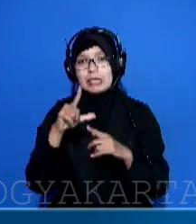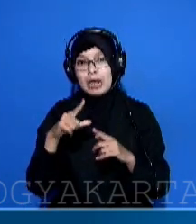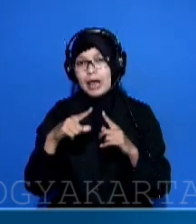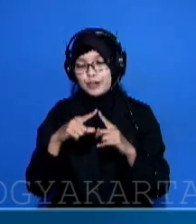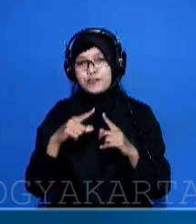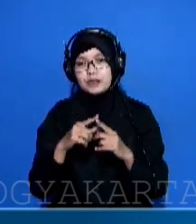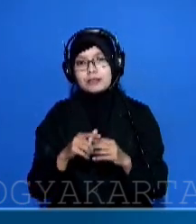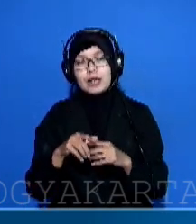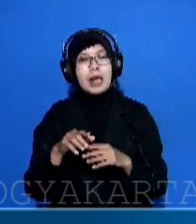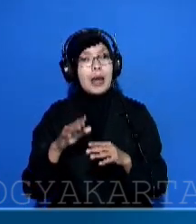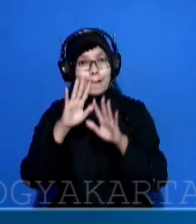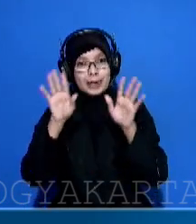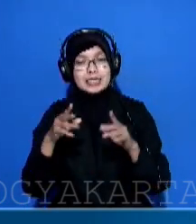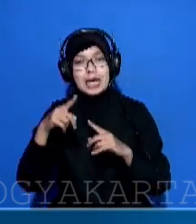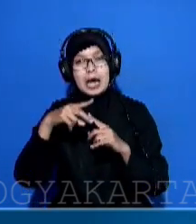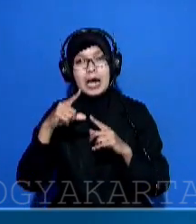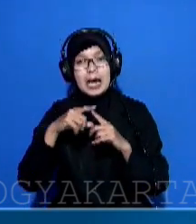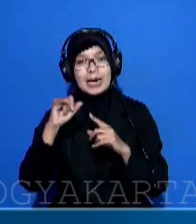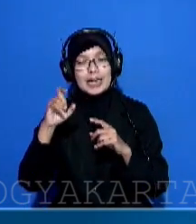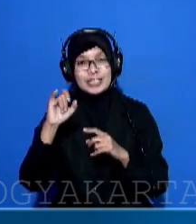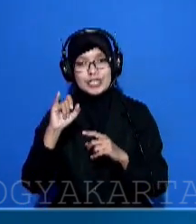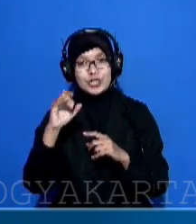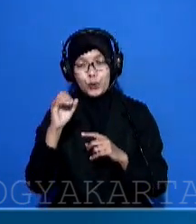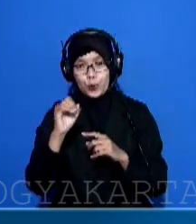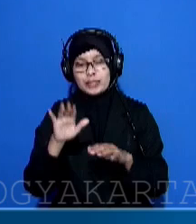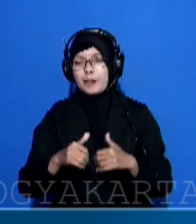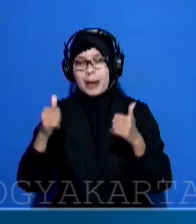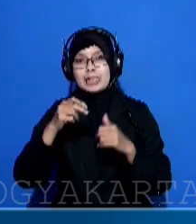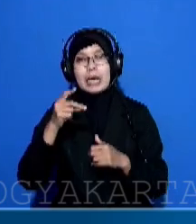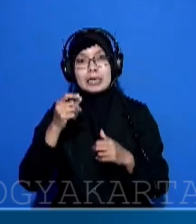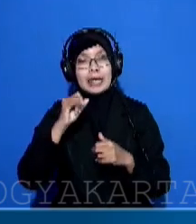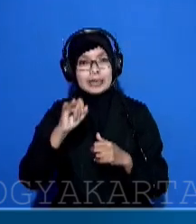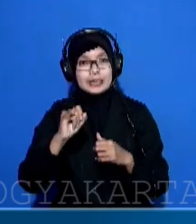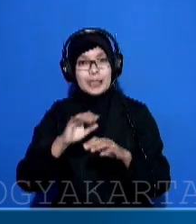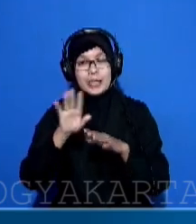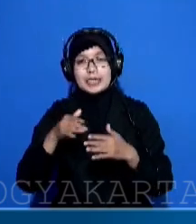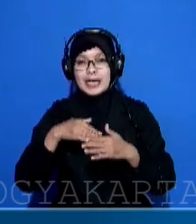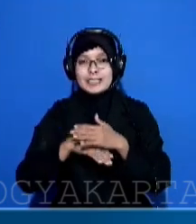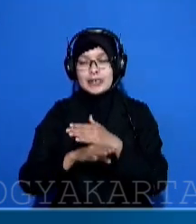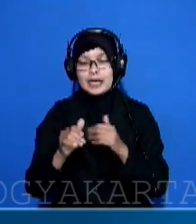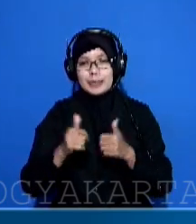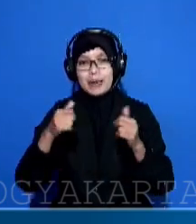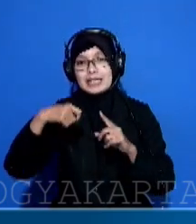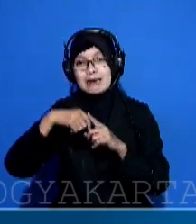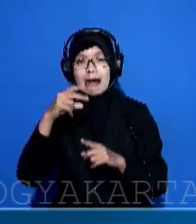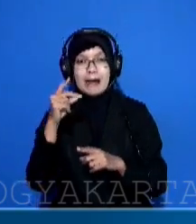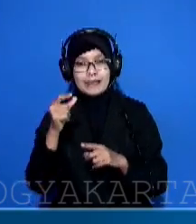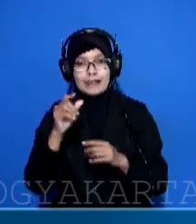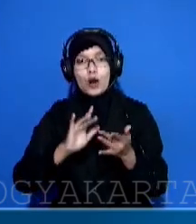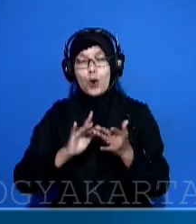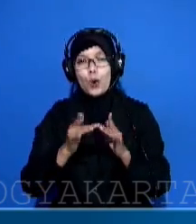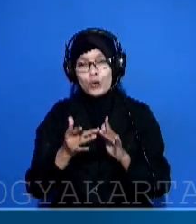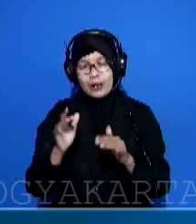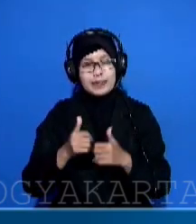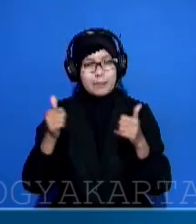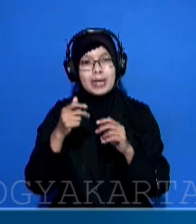media radio terbaik diraih LPP RRI Yogyakarta media cetak terbaik kedaulatan rakyat dan media daring terbaik